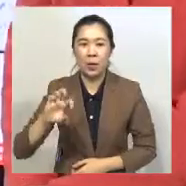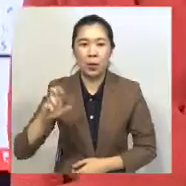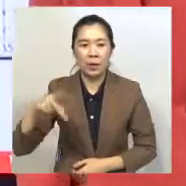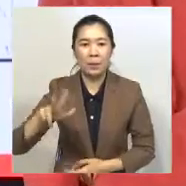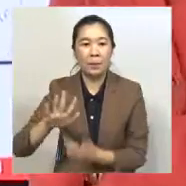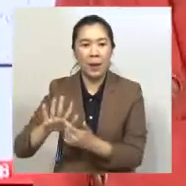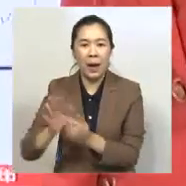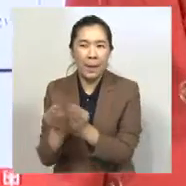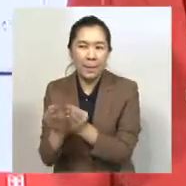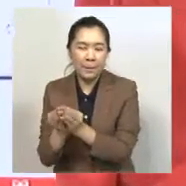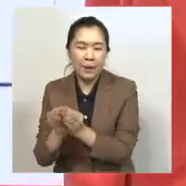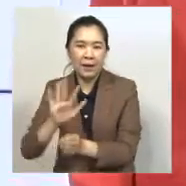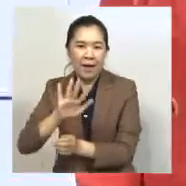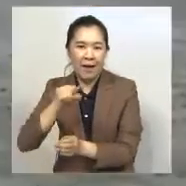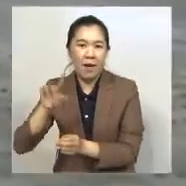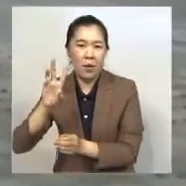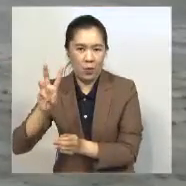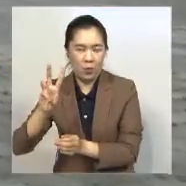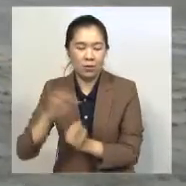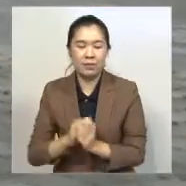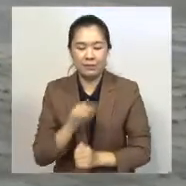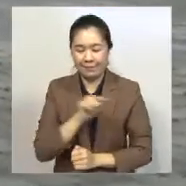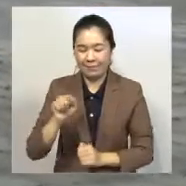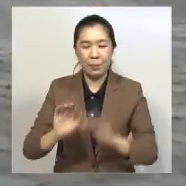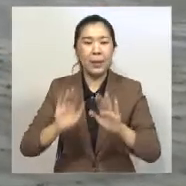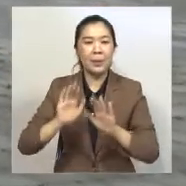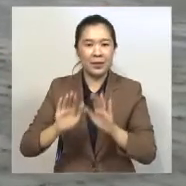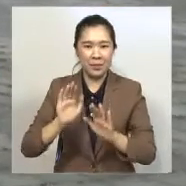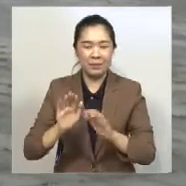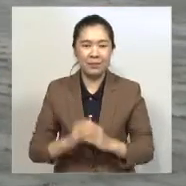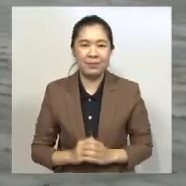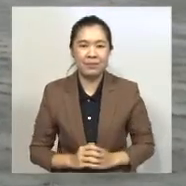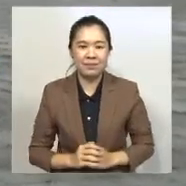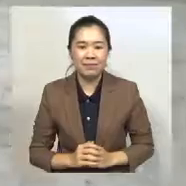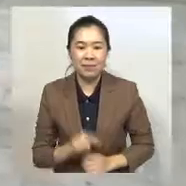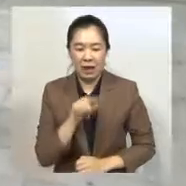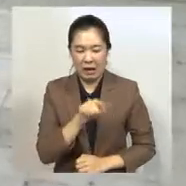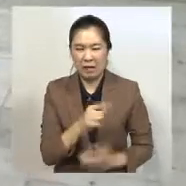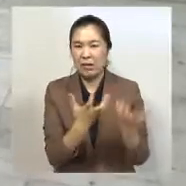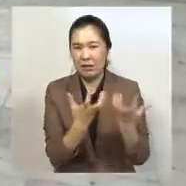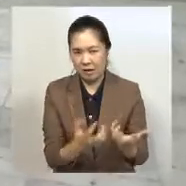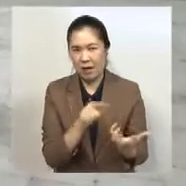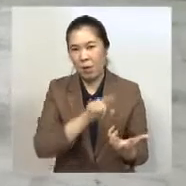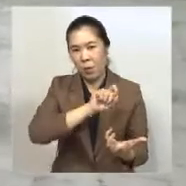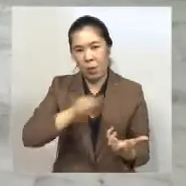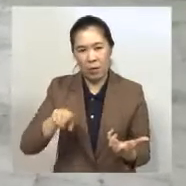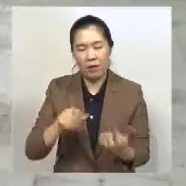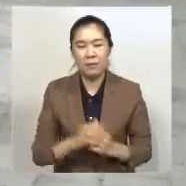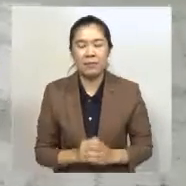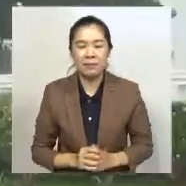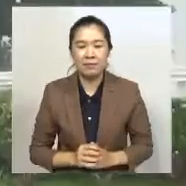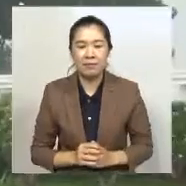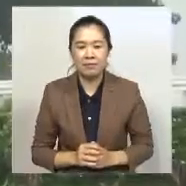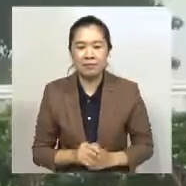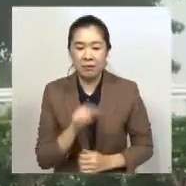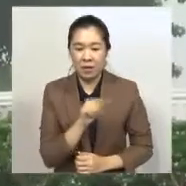5-6 นะนี่ไม่เท่าไหร่ถ้าเทียบกันน ะ ถ้าเทียบกันเนี่ยตัวนี้จะได้เยอะกว่านะแล้วก็ความรุน